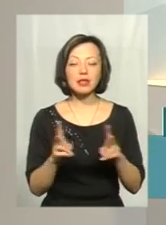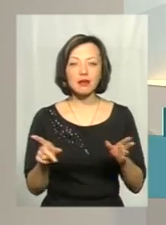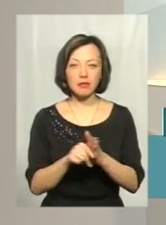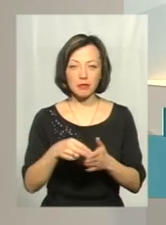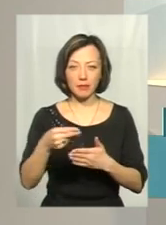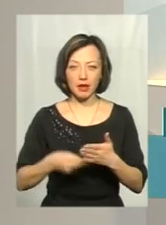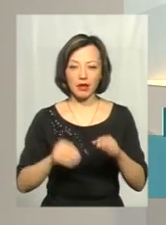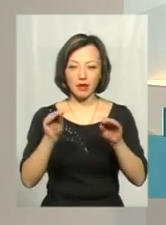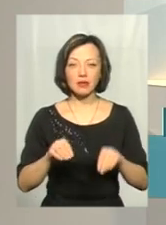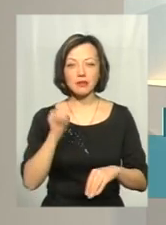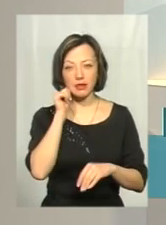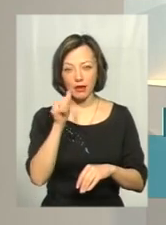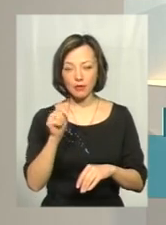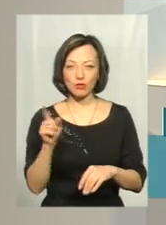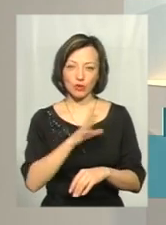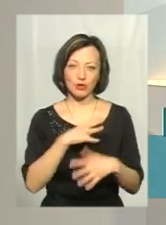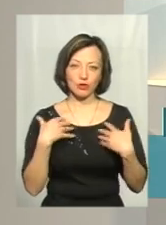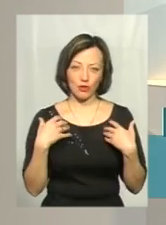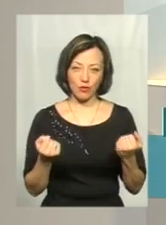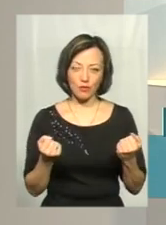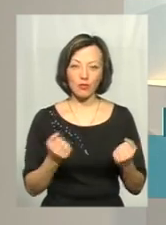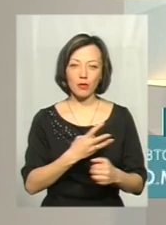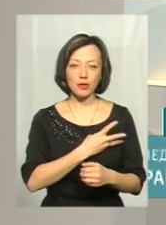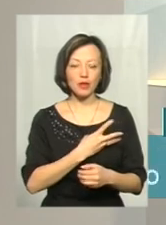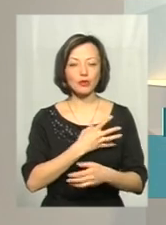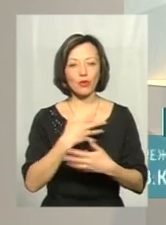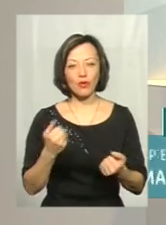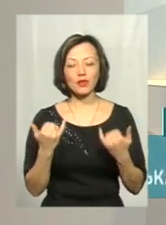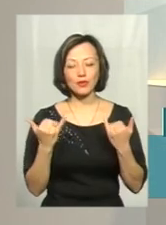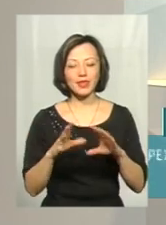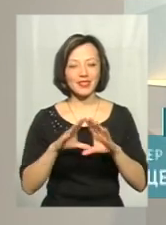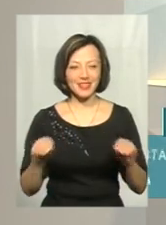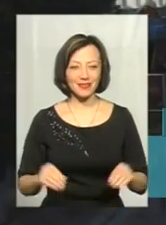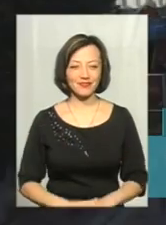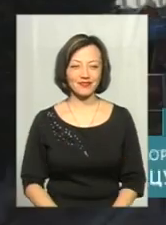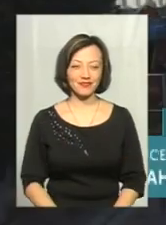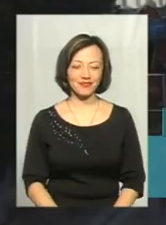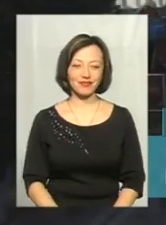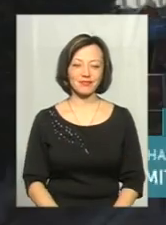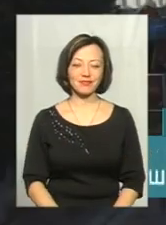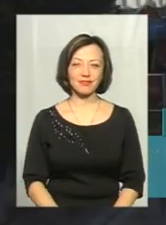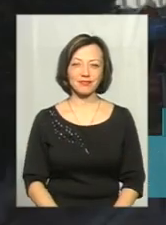укладати декларацію завтра, аби бути здоровим. Отож, з побажаннями здоров'я на сьогодні все. До побачення.